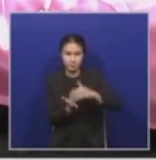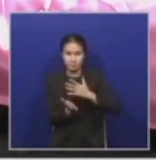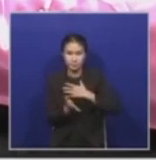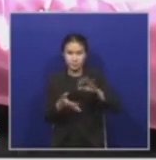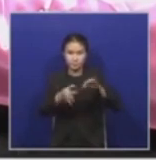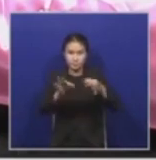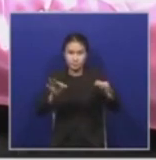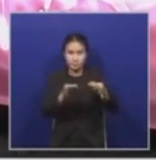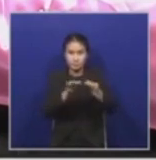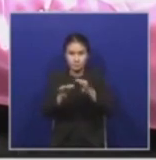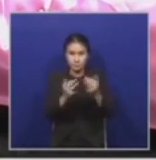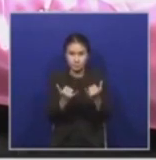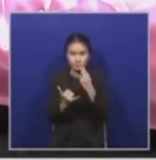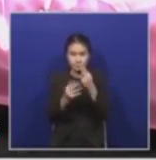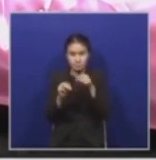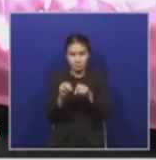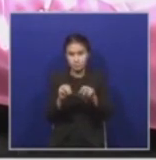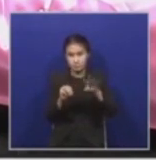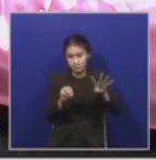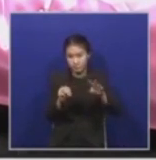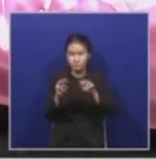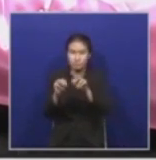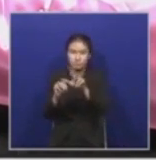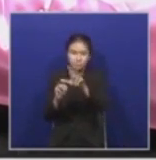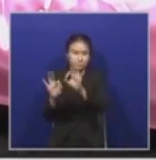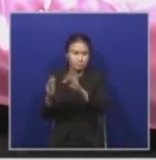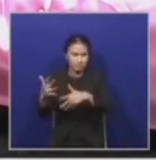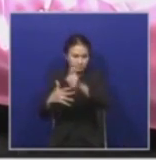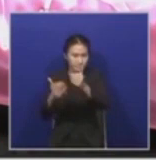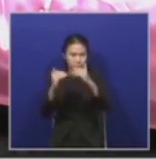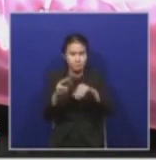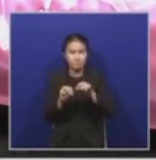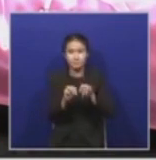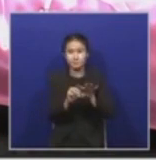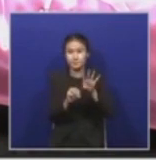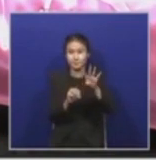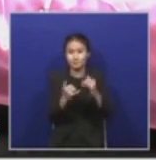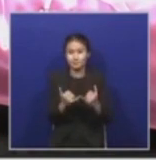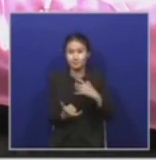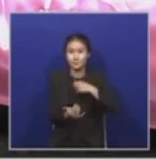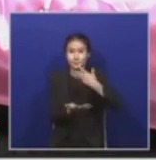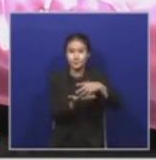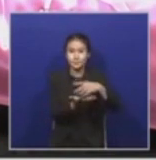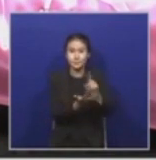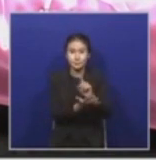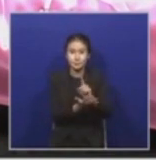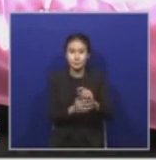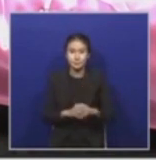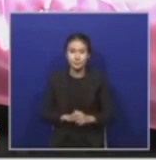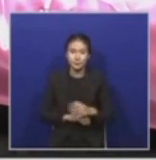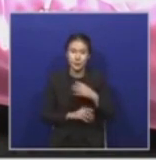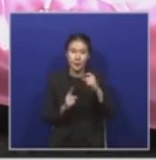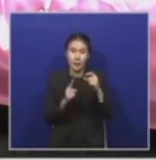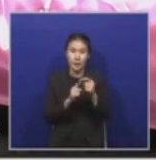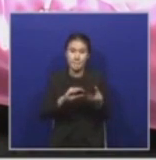ญาตอภิปรายเฉพาะมาตรา4มาตรา3ไม่ติดใจไปแล้วนะครับขอบอกอย่างนี้ครับท่านประธานครับว่าผมไปเพิ่มเติมคำว่